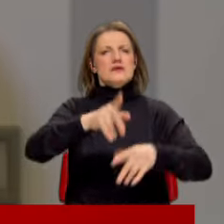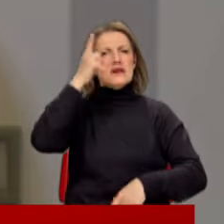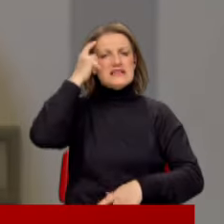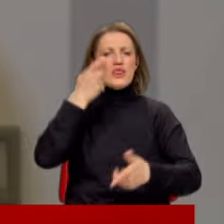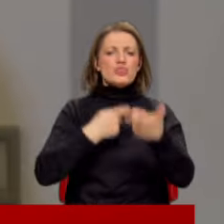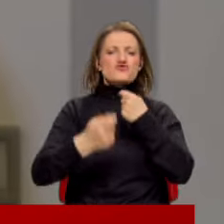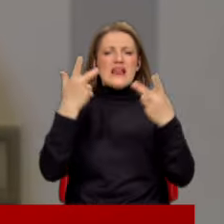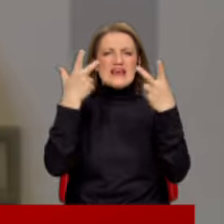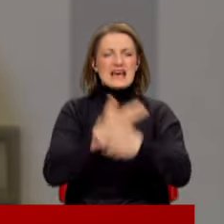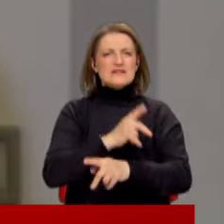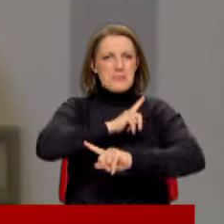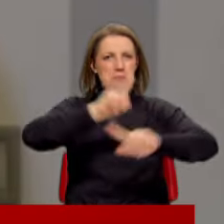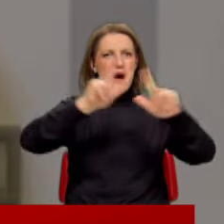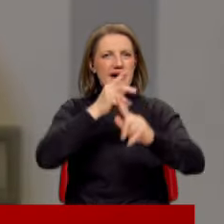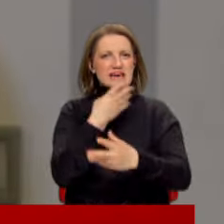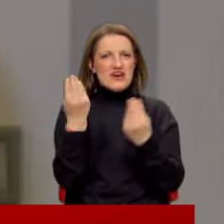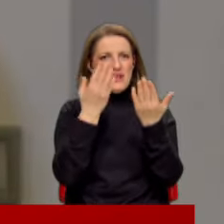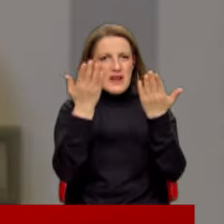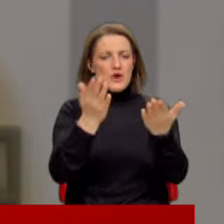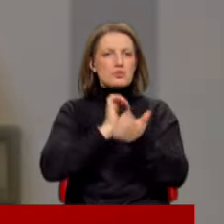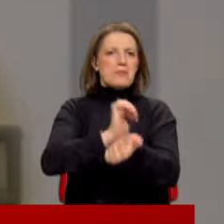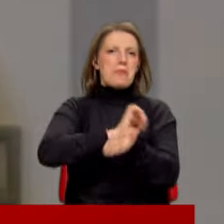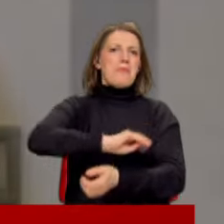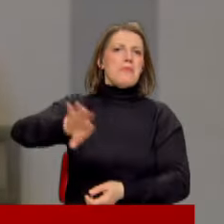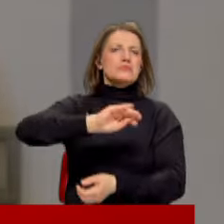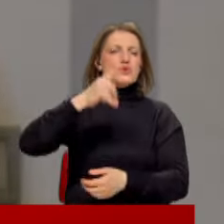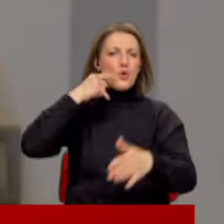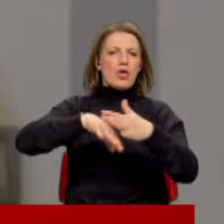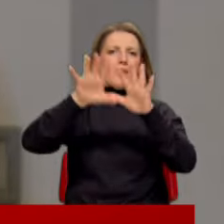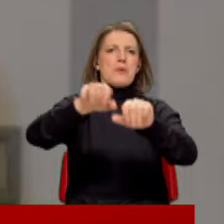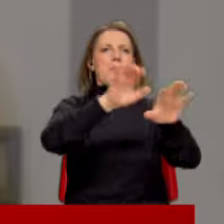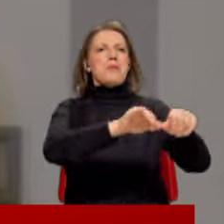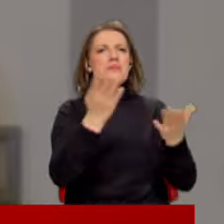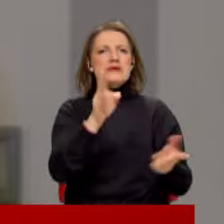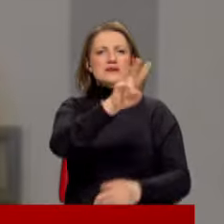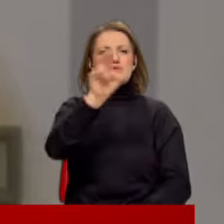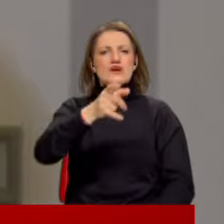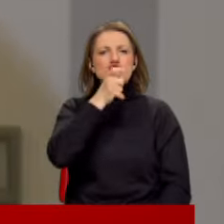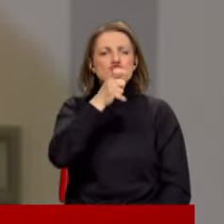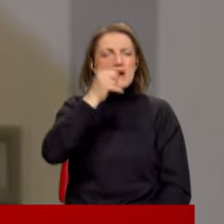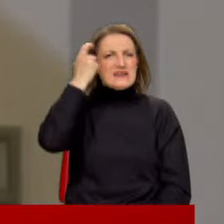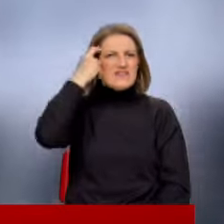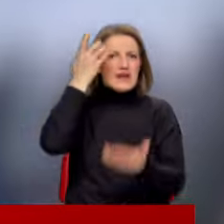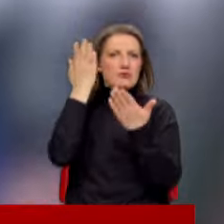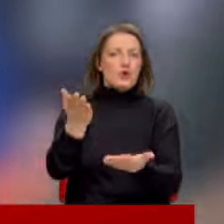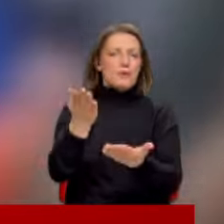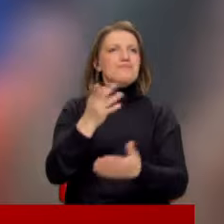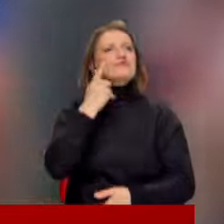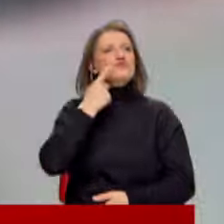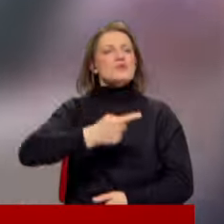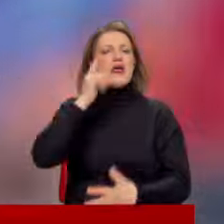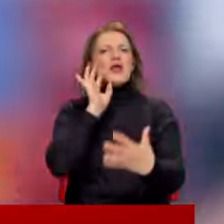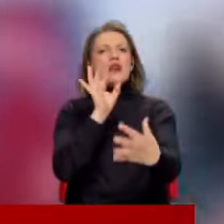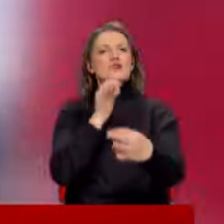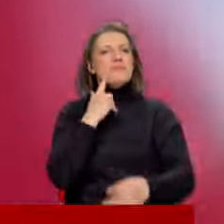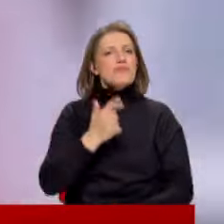İsrail'le ticareti kes diye haykıran gençleri tutuklatıyor, gözaltına aldırıyor. 28 Şubat zihniyetidir bu. Cumhurbaşkanlığı